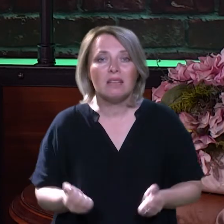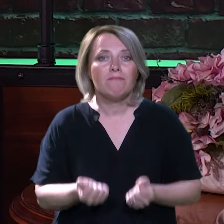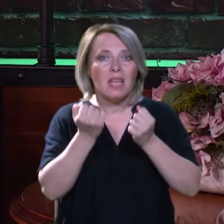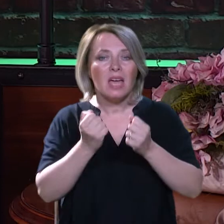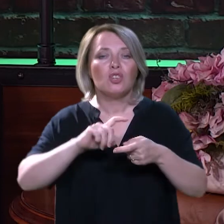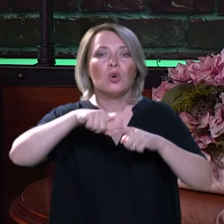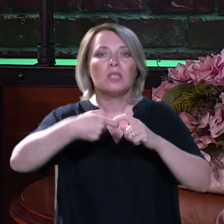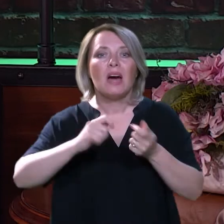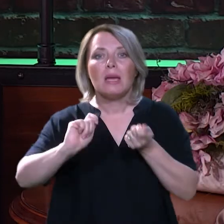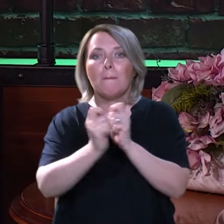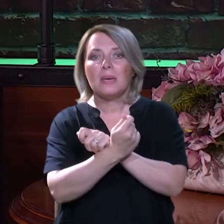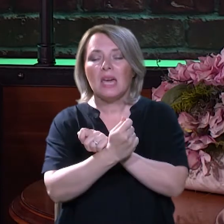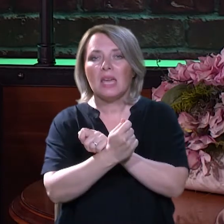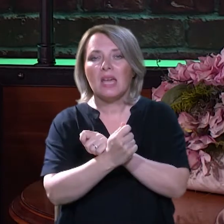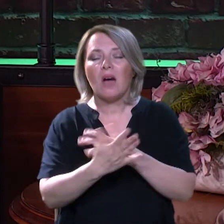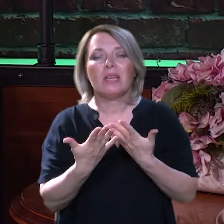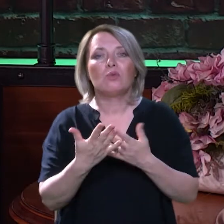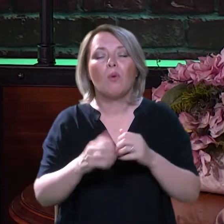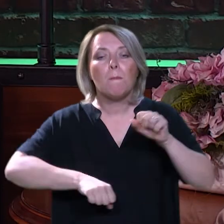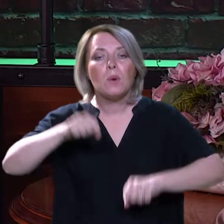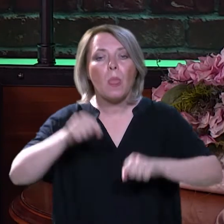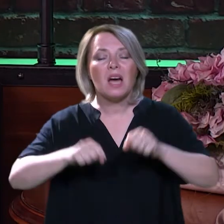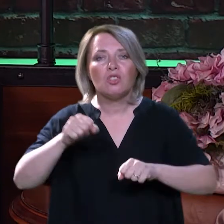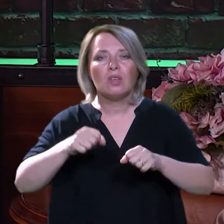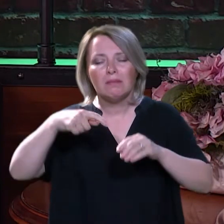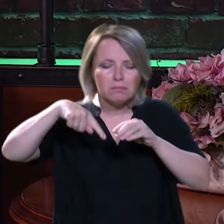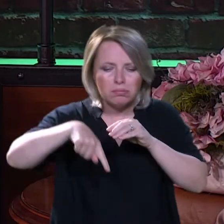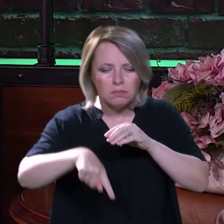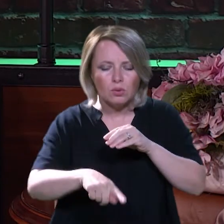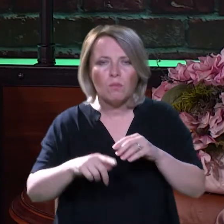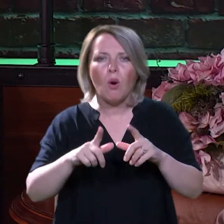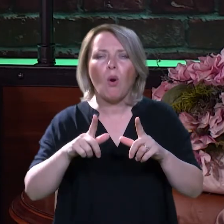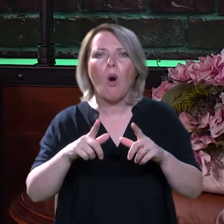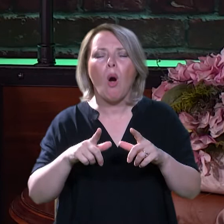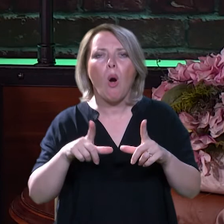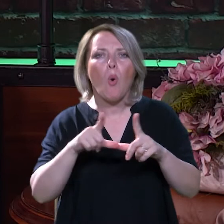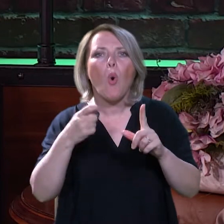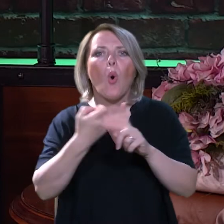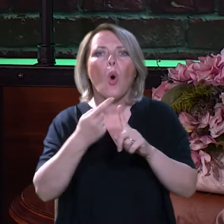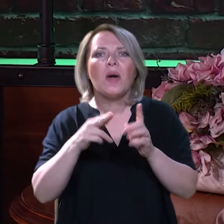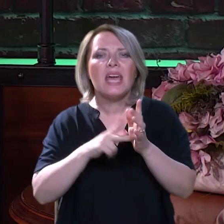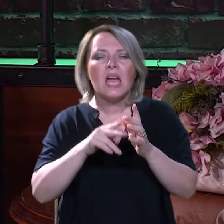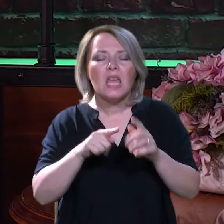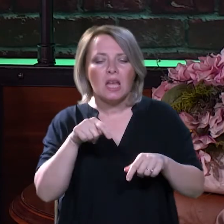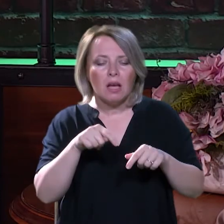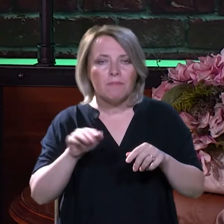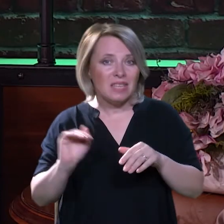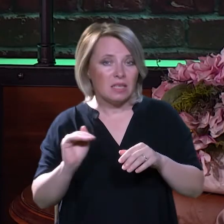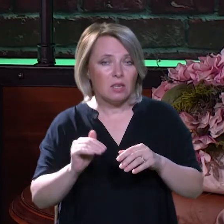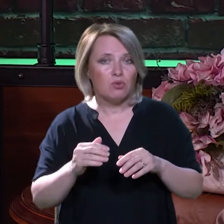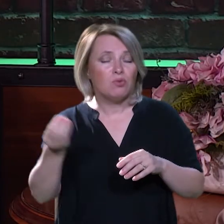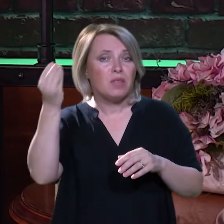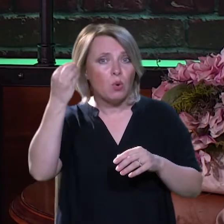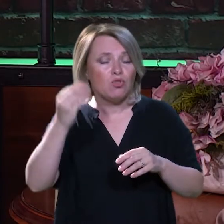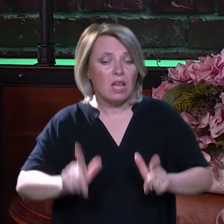se teško stvari mijenjaju zato što su ponašanja ukorijenjena, djeca su s time naučila živjeti, naučila su tako reagirati